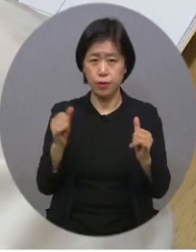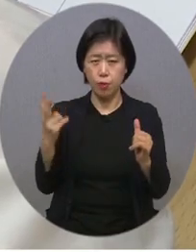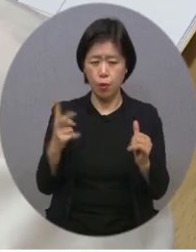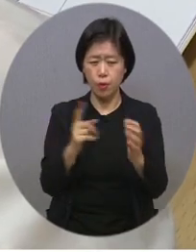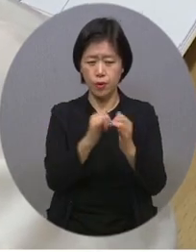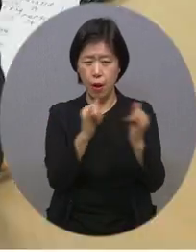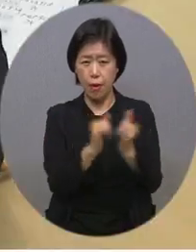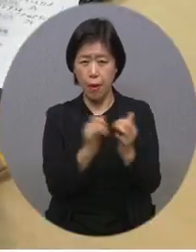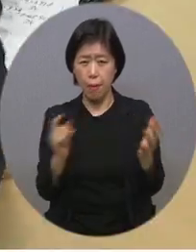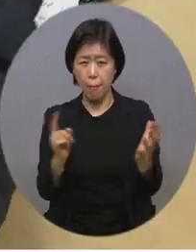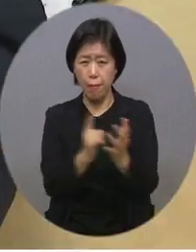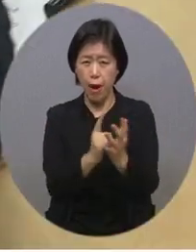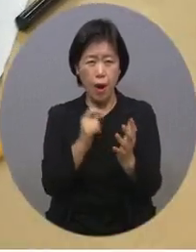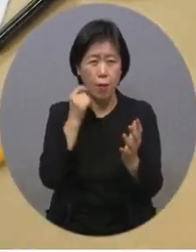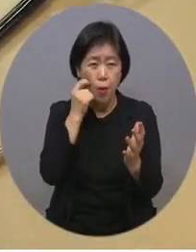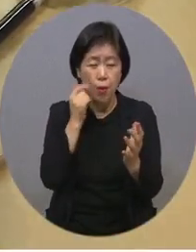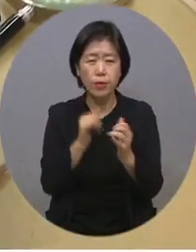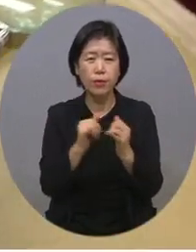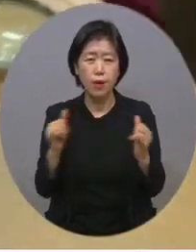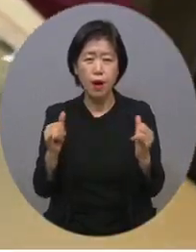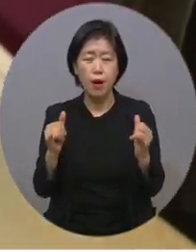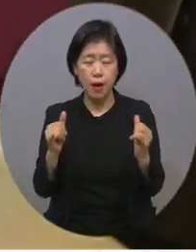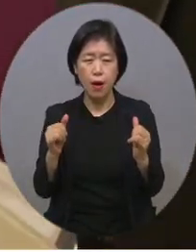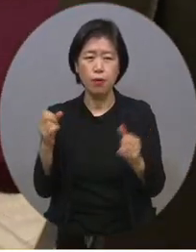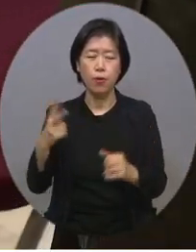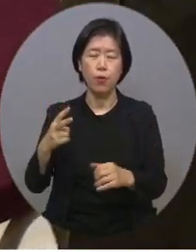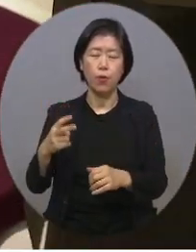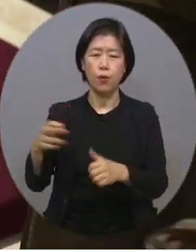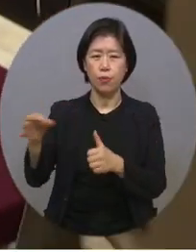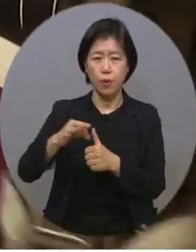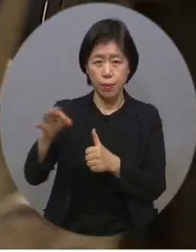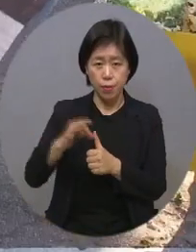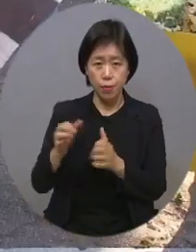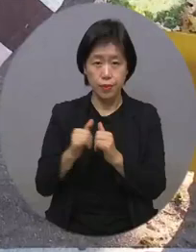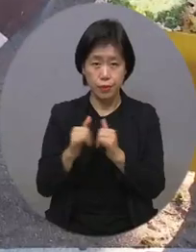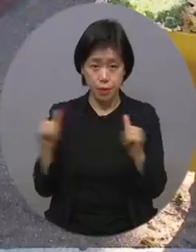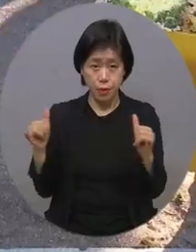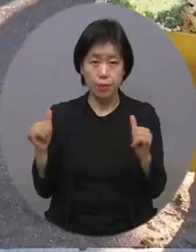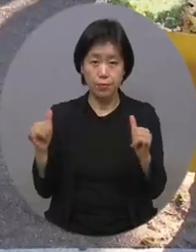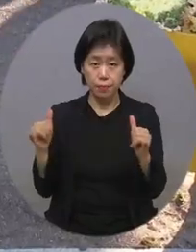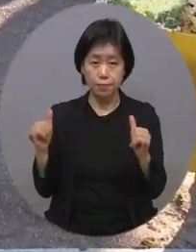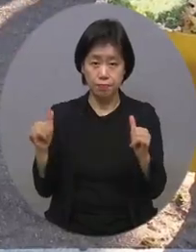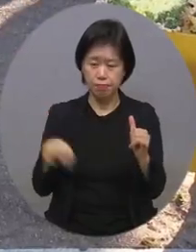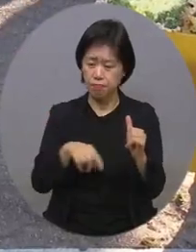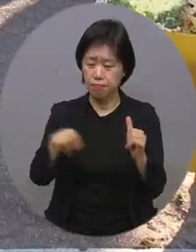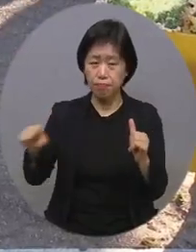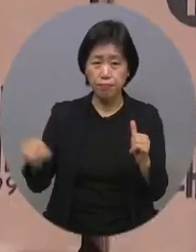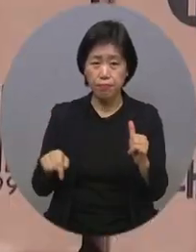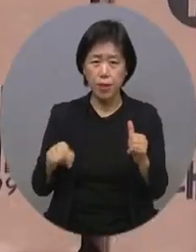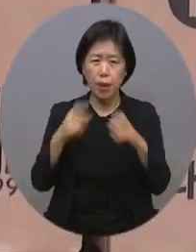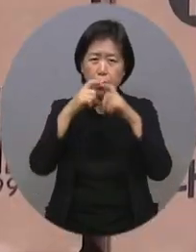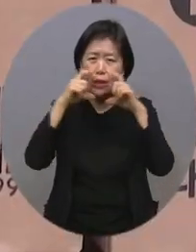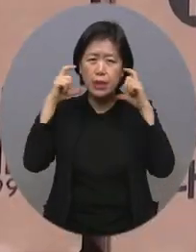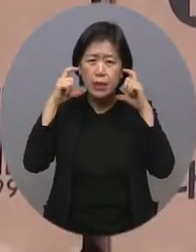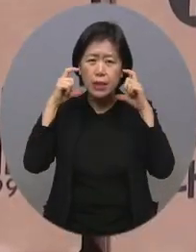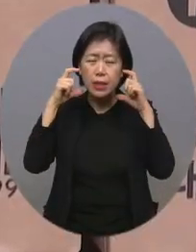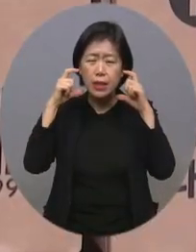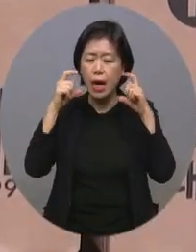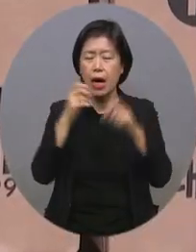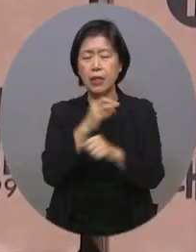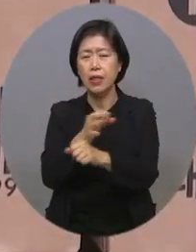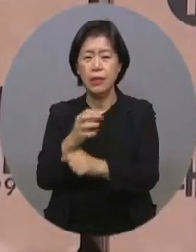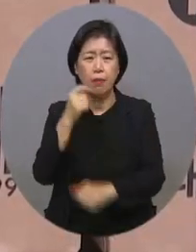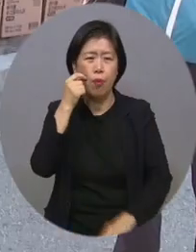저 사회적 약자 또 기초생활수급자 이런 분들이 어떻게 보면 마스크가 없어가지고 쩔쩔매고